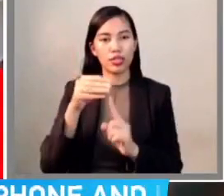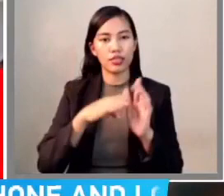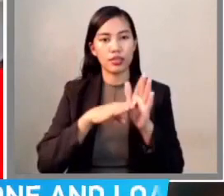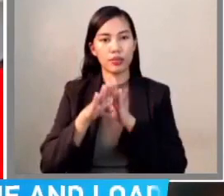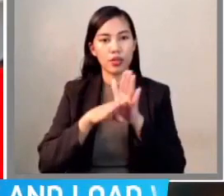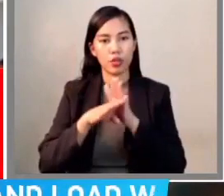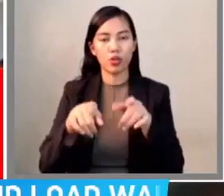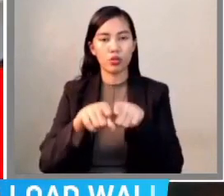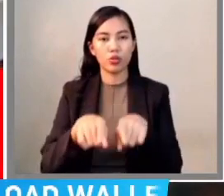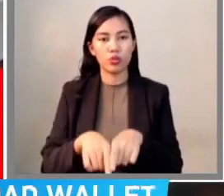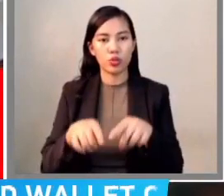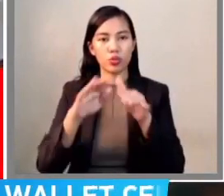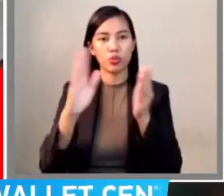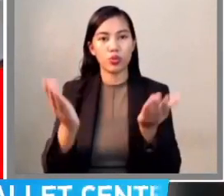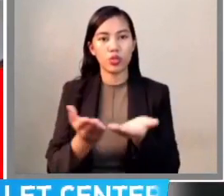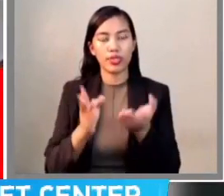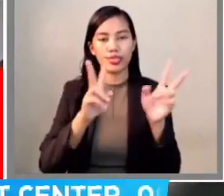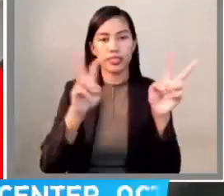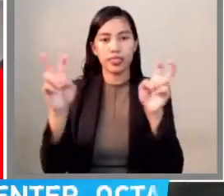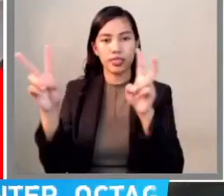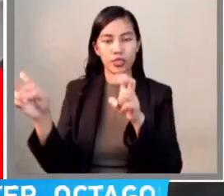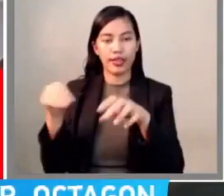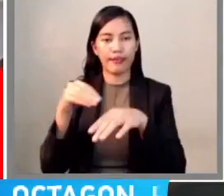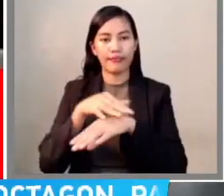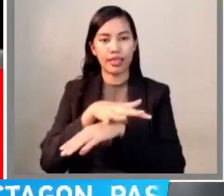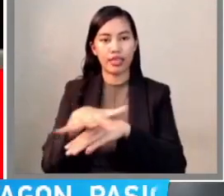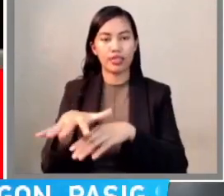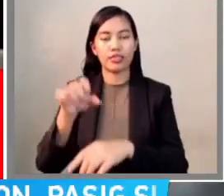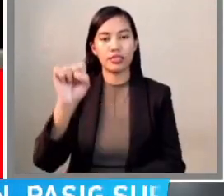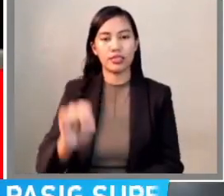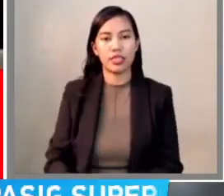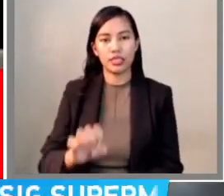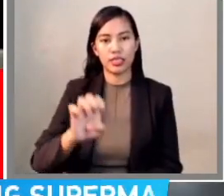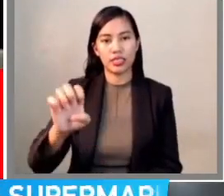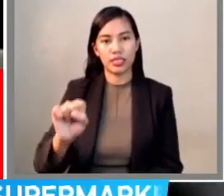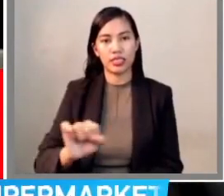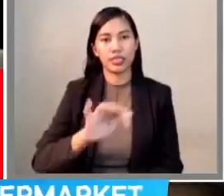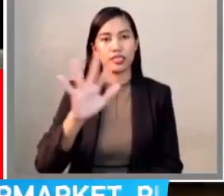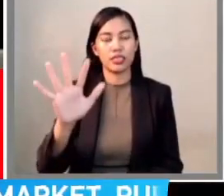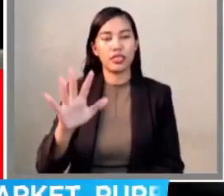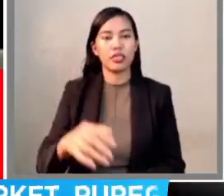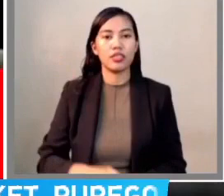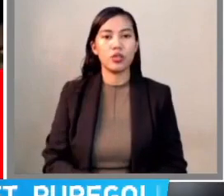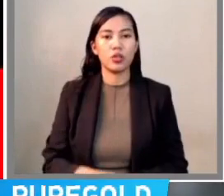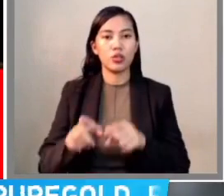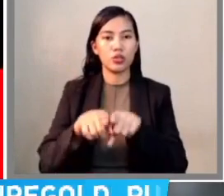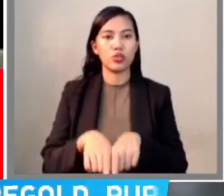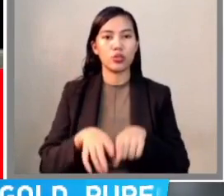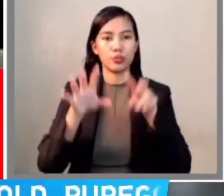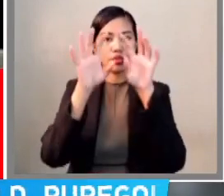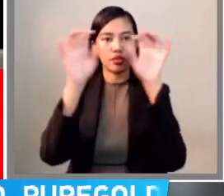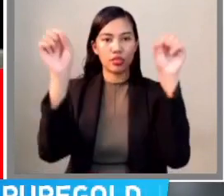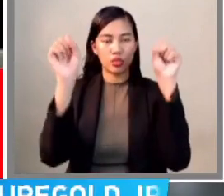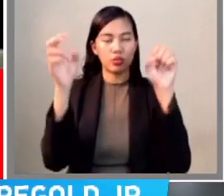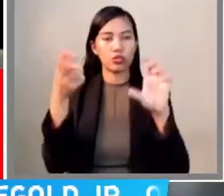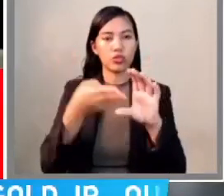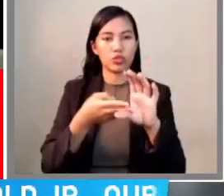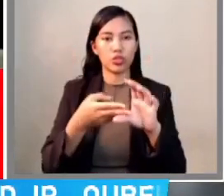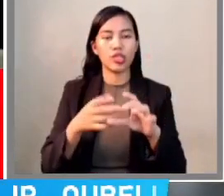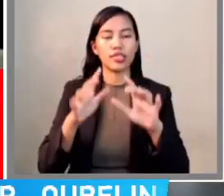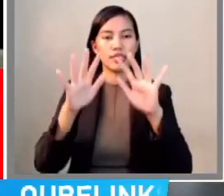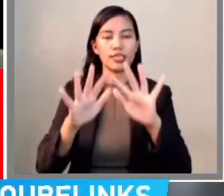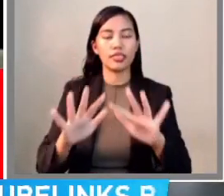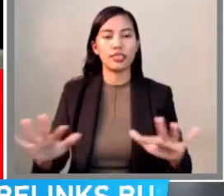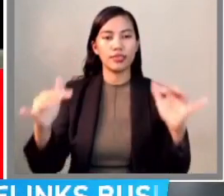issue na nakaapekto sa Southeast Asia. Inaasahan din pong dadaluhan ng Pangulo ang mga summit ng ASEAN kasama ang